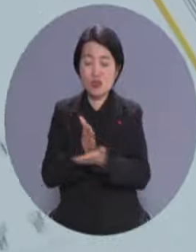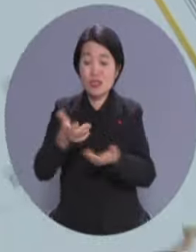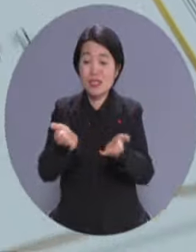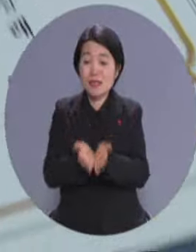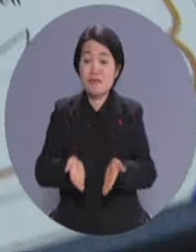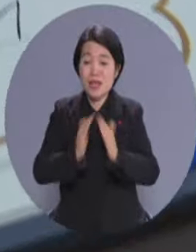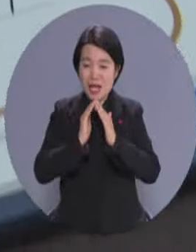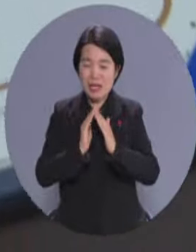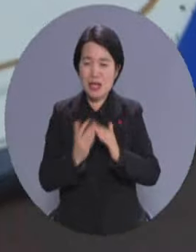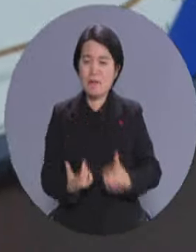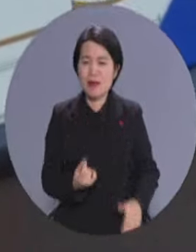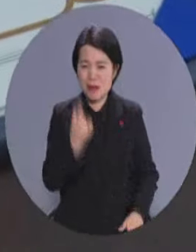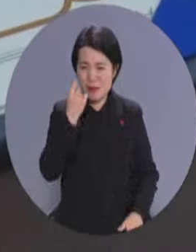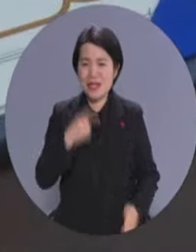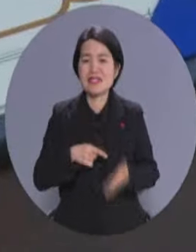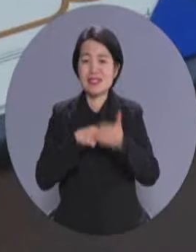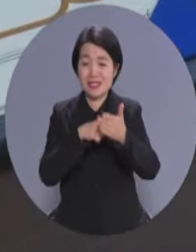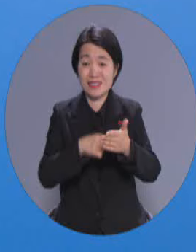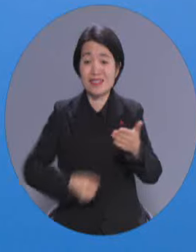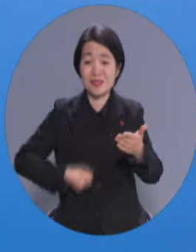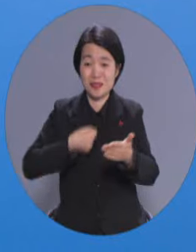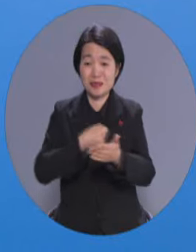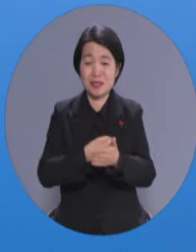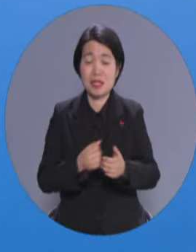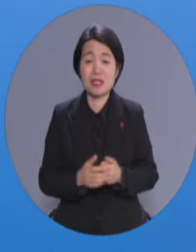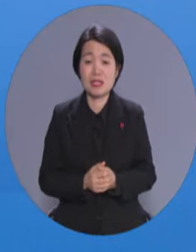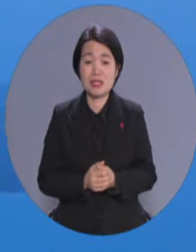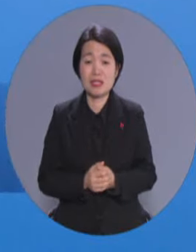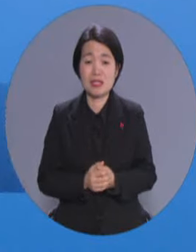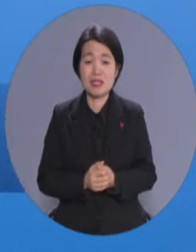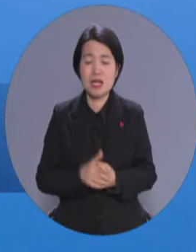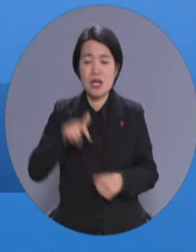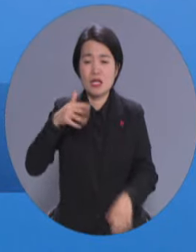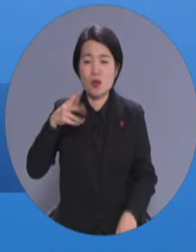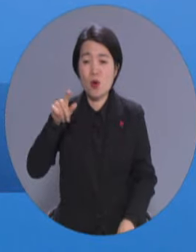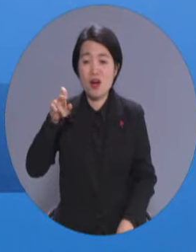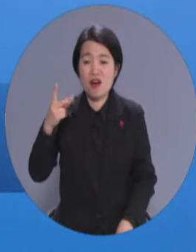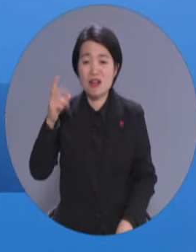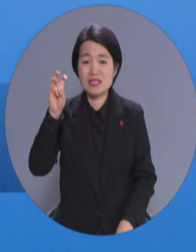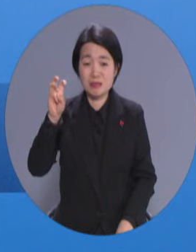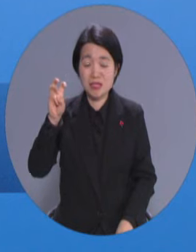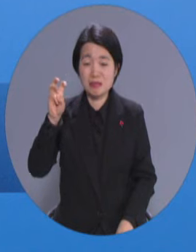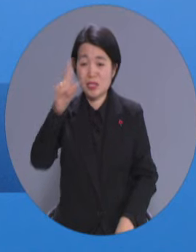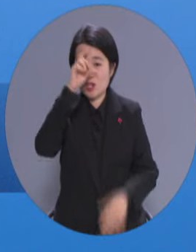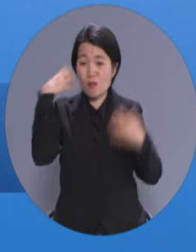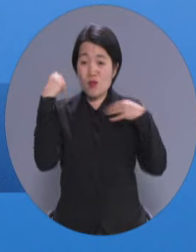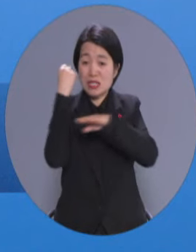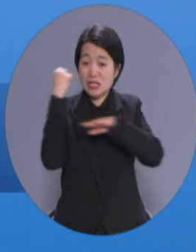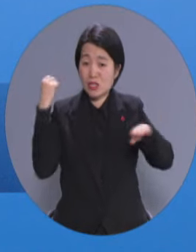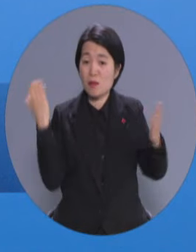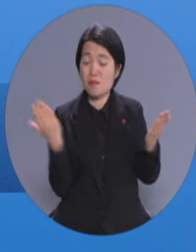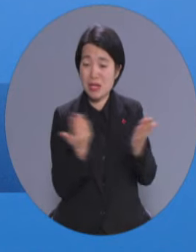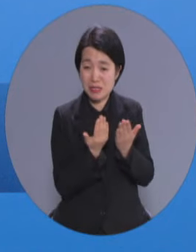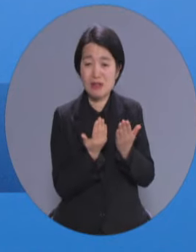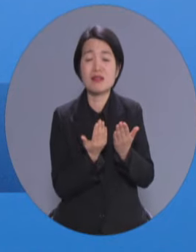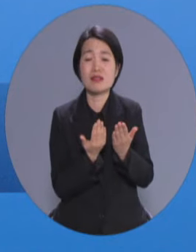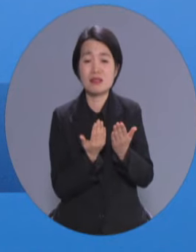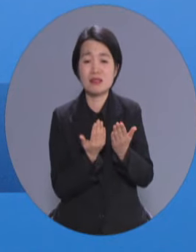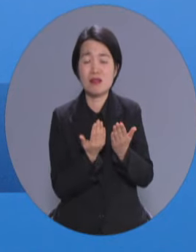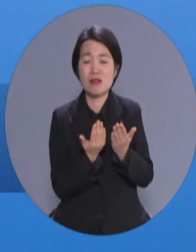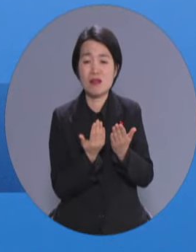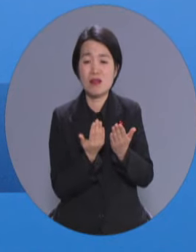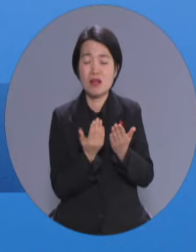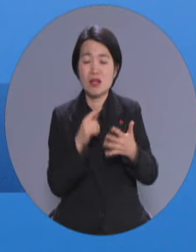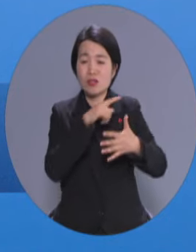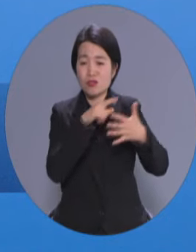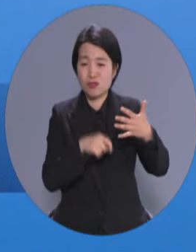꾸려 속도감을 높이기로 했습니다. 그렇고 30을 기반으로 해서 그래서 그 절차가 있기 때문에